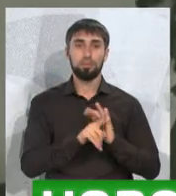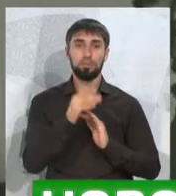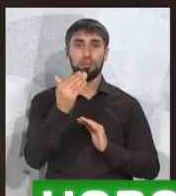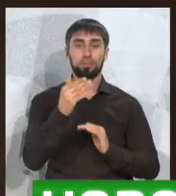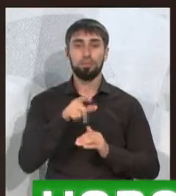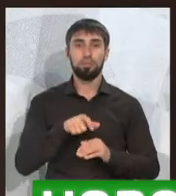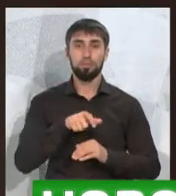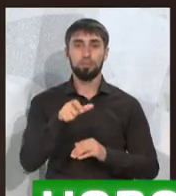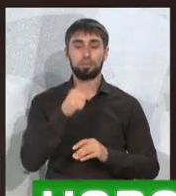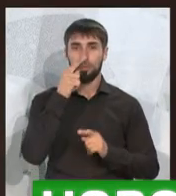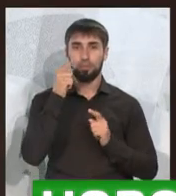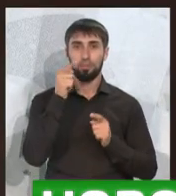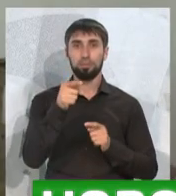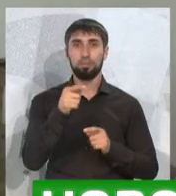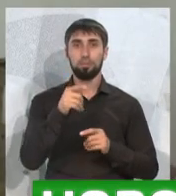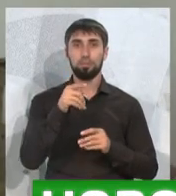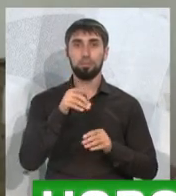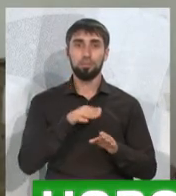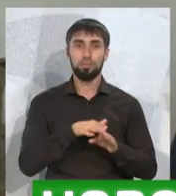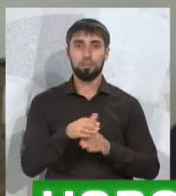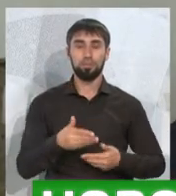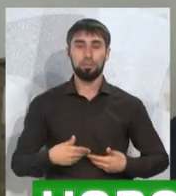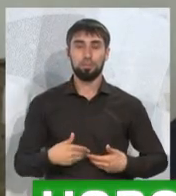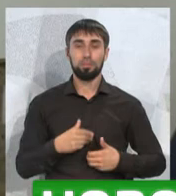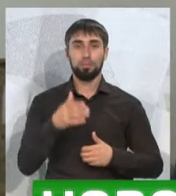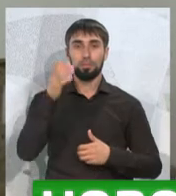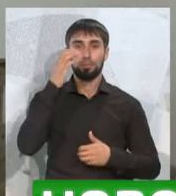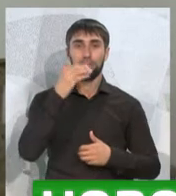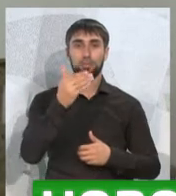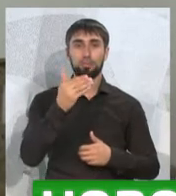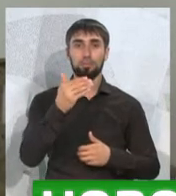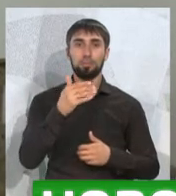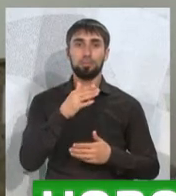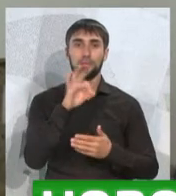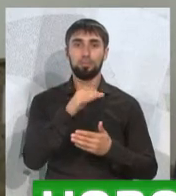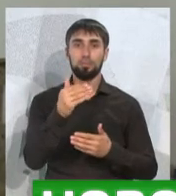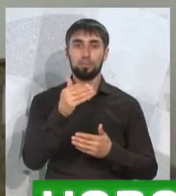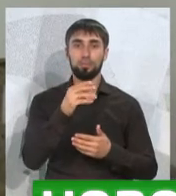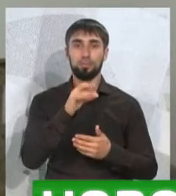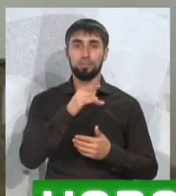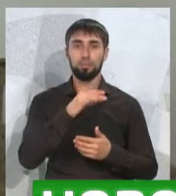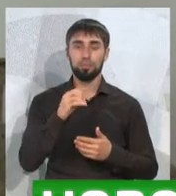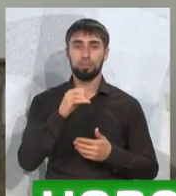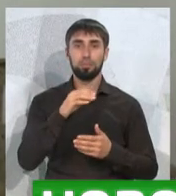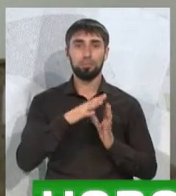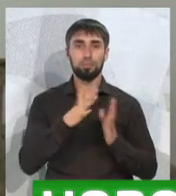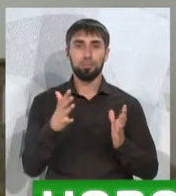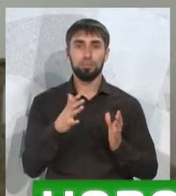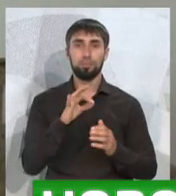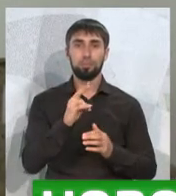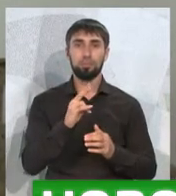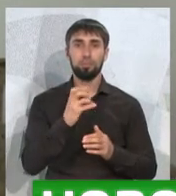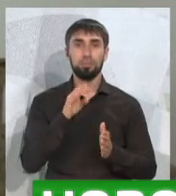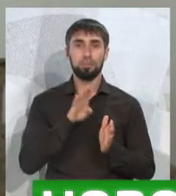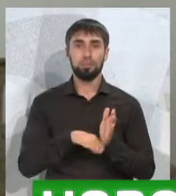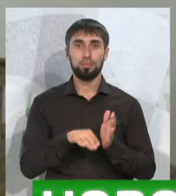творческий путь, длиною в целую жизнь. Научная значимость его произведений огромна в том плане, что он не